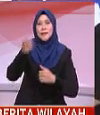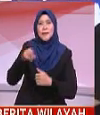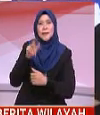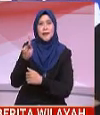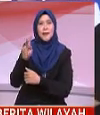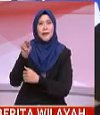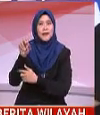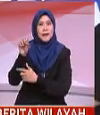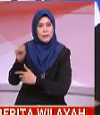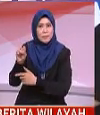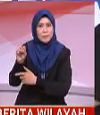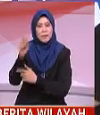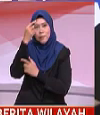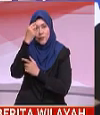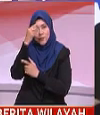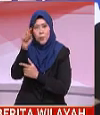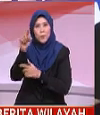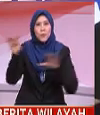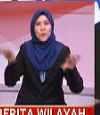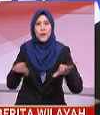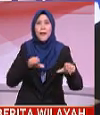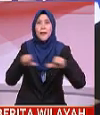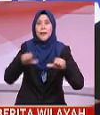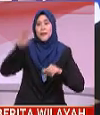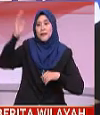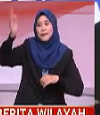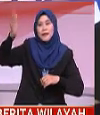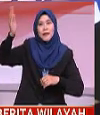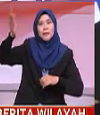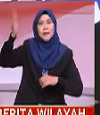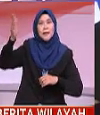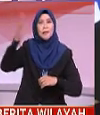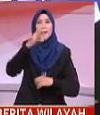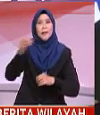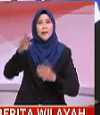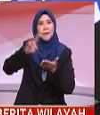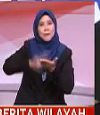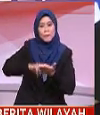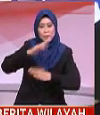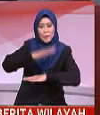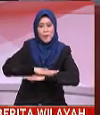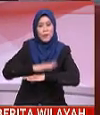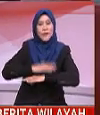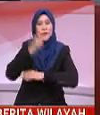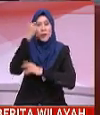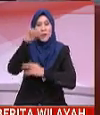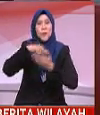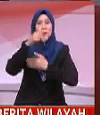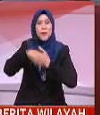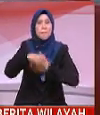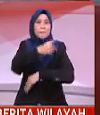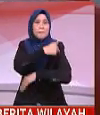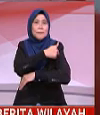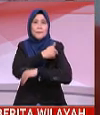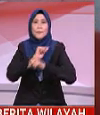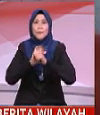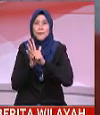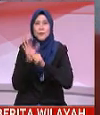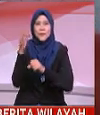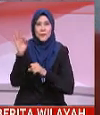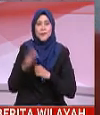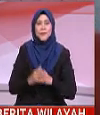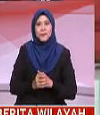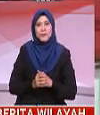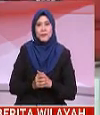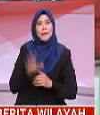JKNS untuk kita lakukan taklimat dan kaunter pendaftaran imunisasi COVID-19. Pada